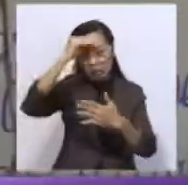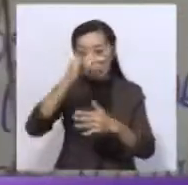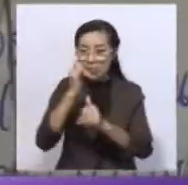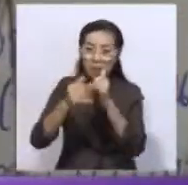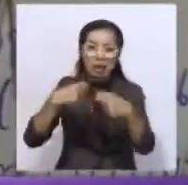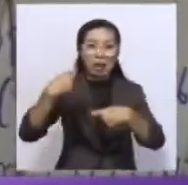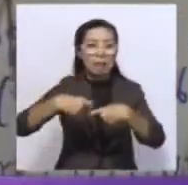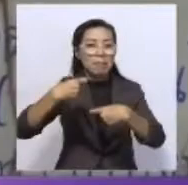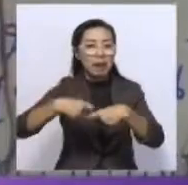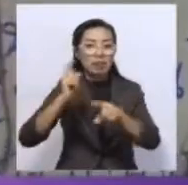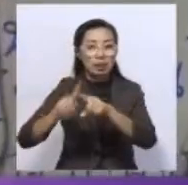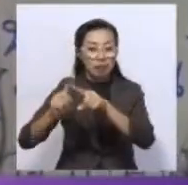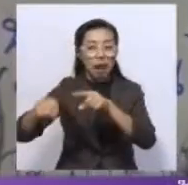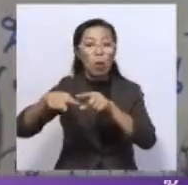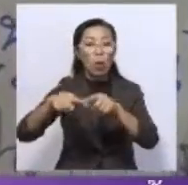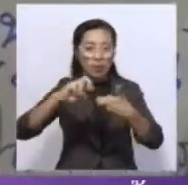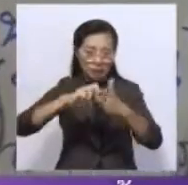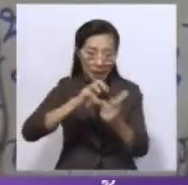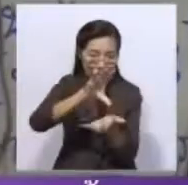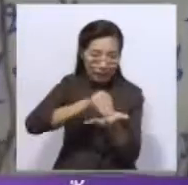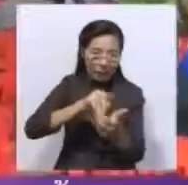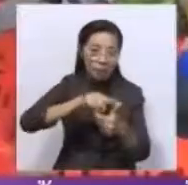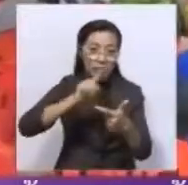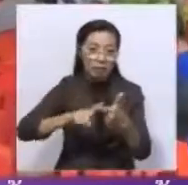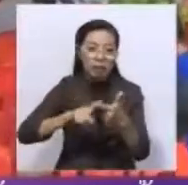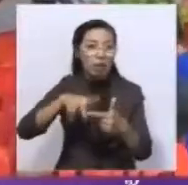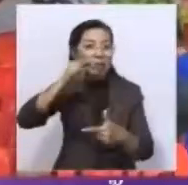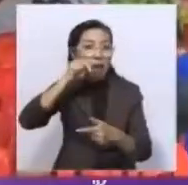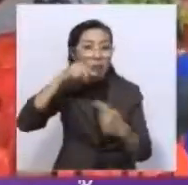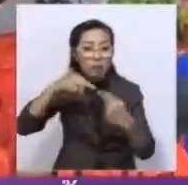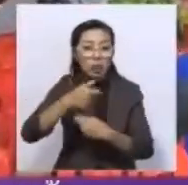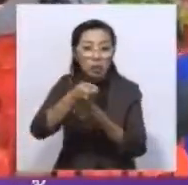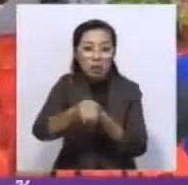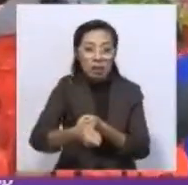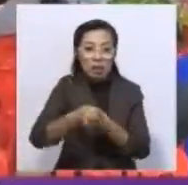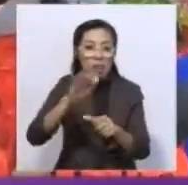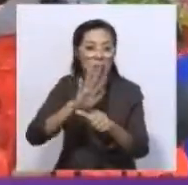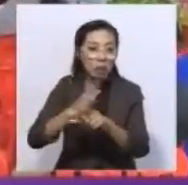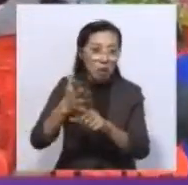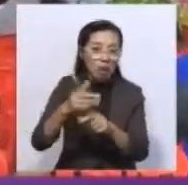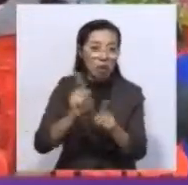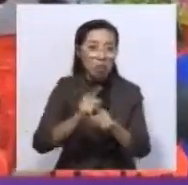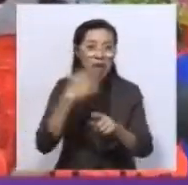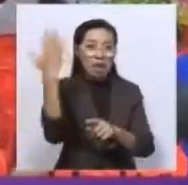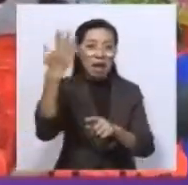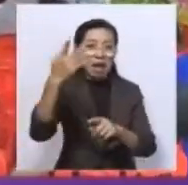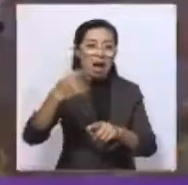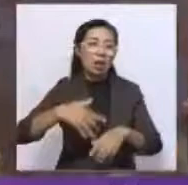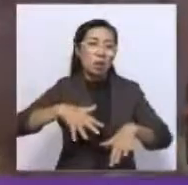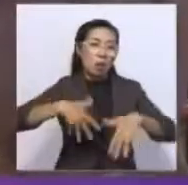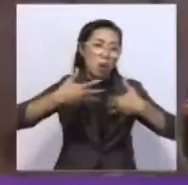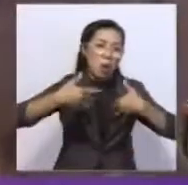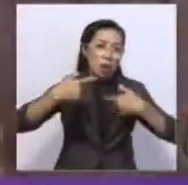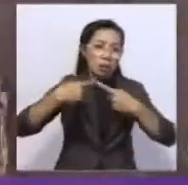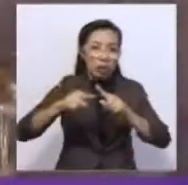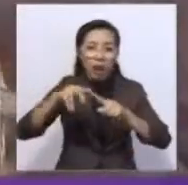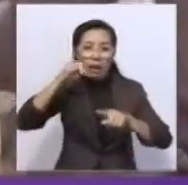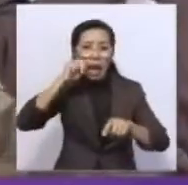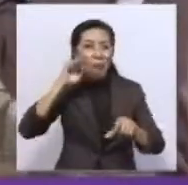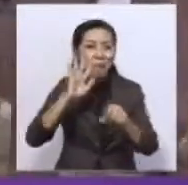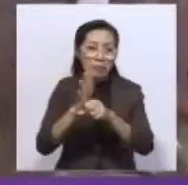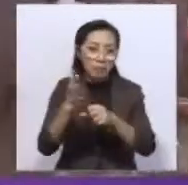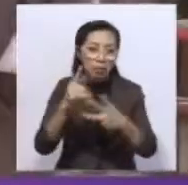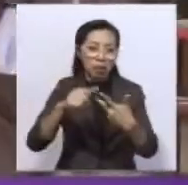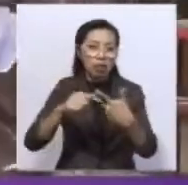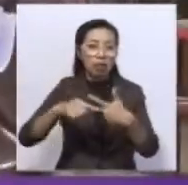เดินทางลำบากนอกจากนี้ยังมีปัญหาน้ำเพื่อการเตรียมปลูกพืชหน้าแล้งแต่คลองชลประทานไปไม่ถึงปัญหาหอกระจายข่าว